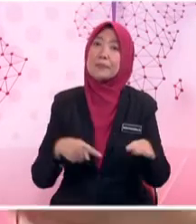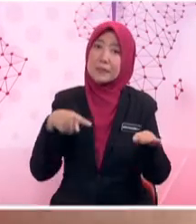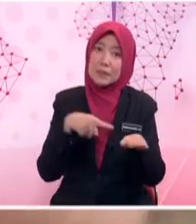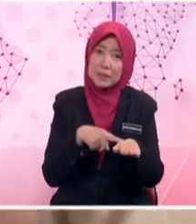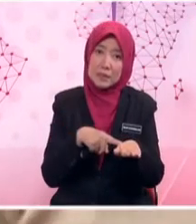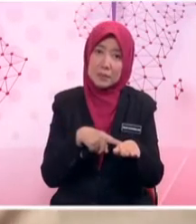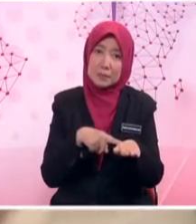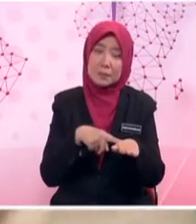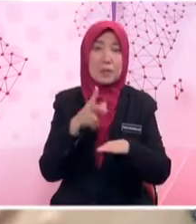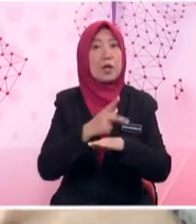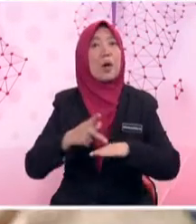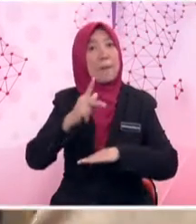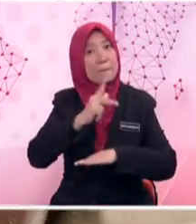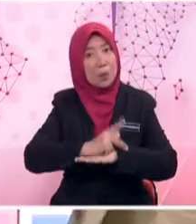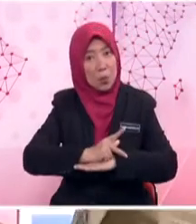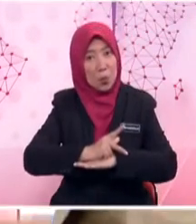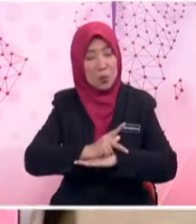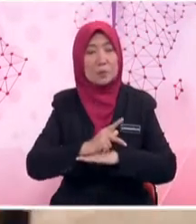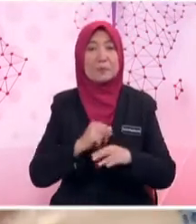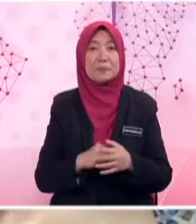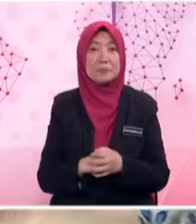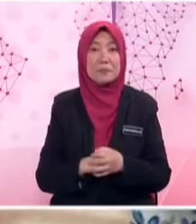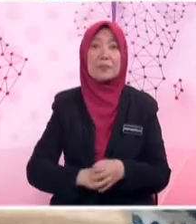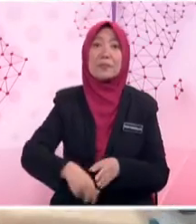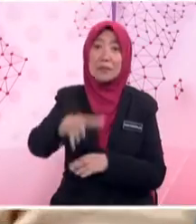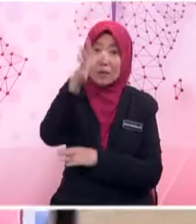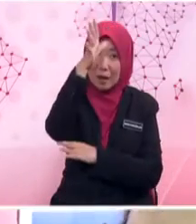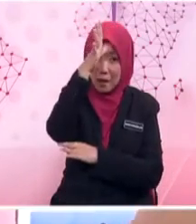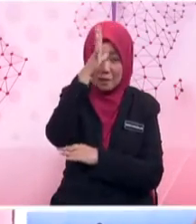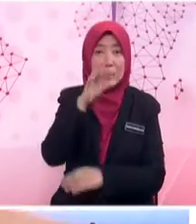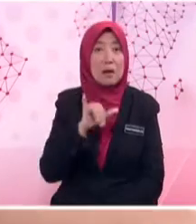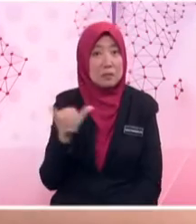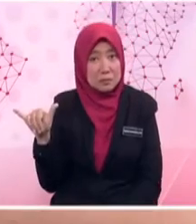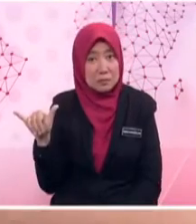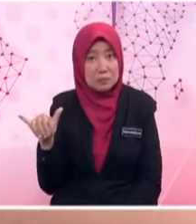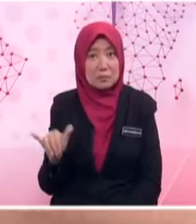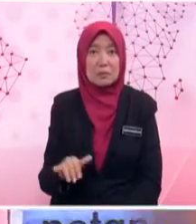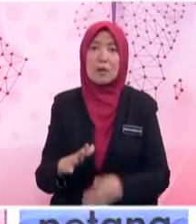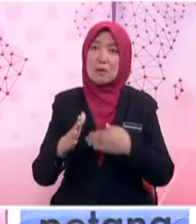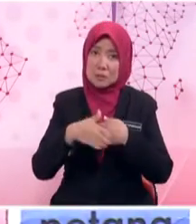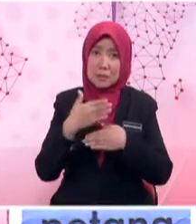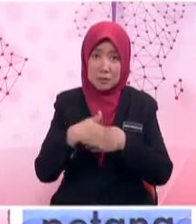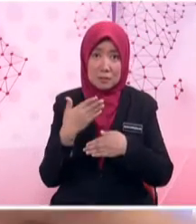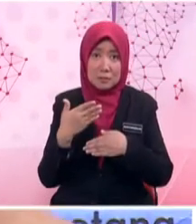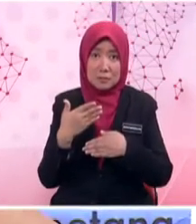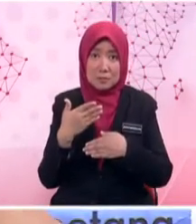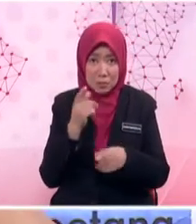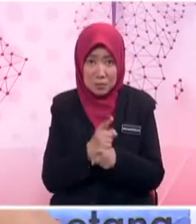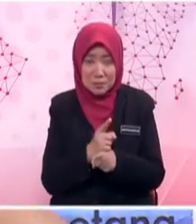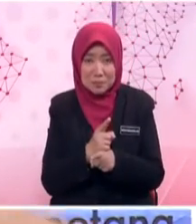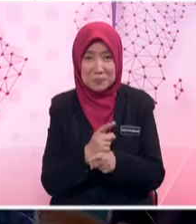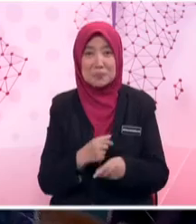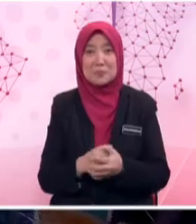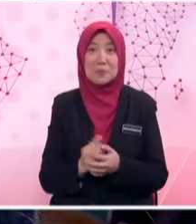Di kebun ayahnya. Mudah sangatnya teknik cikgu. Jom kita